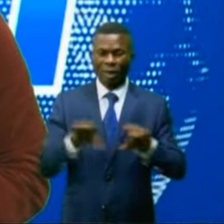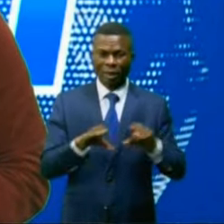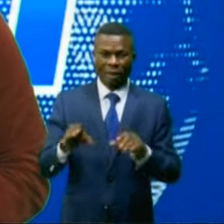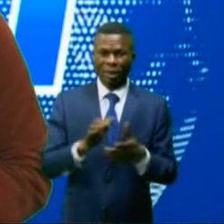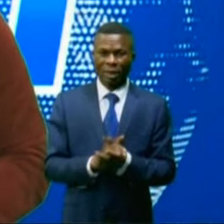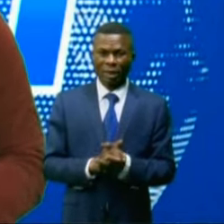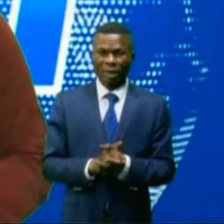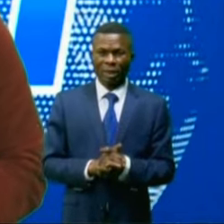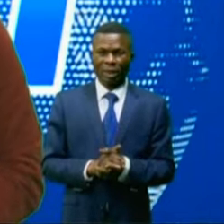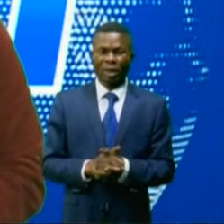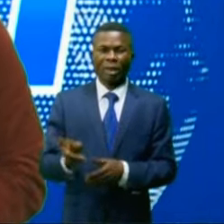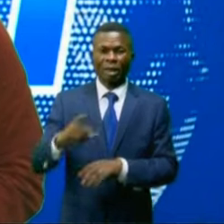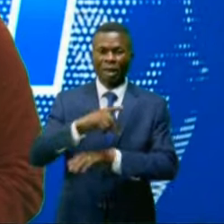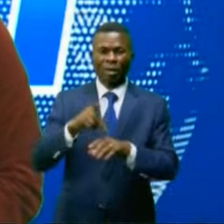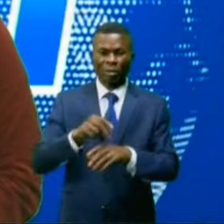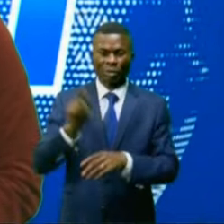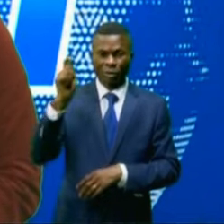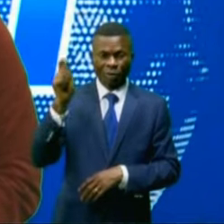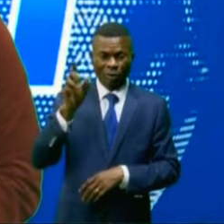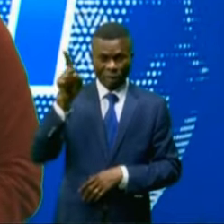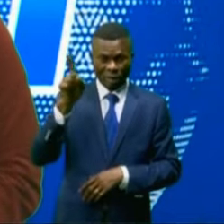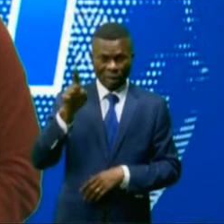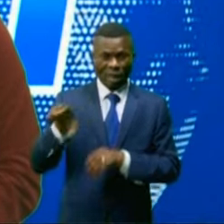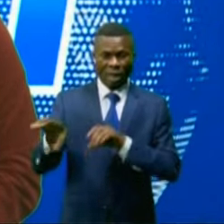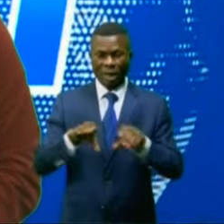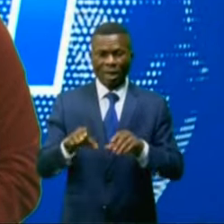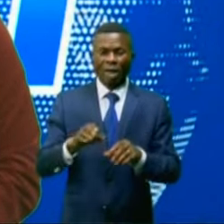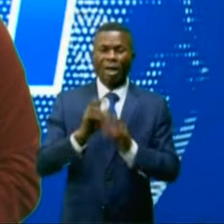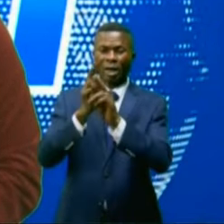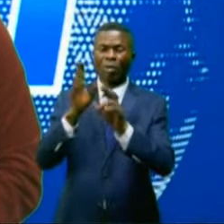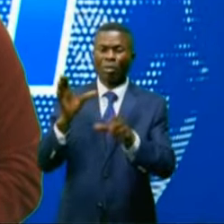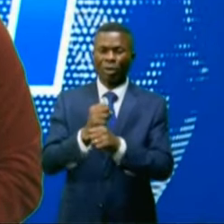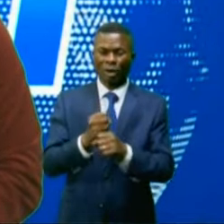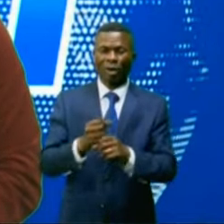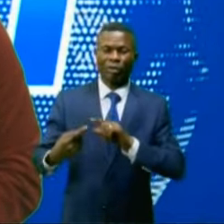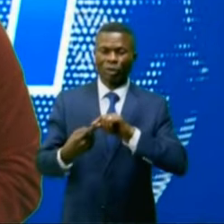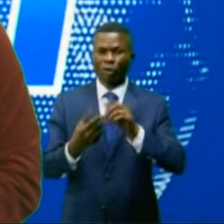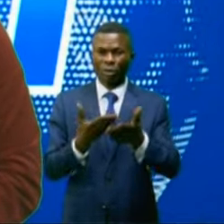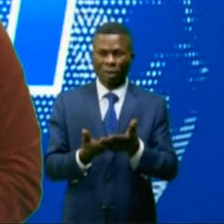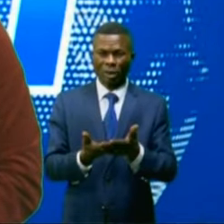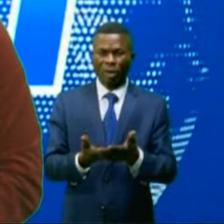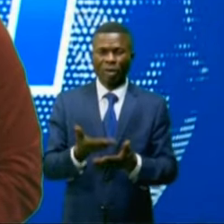la province de la Tchopo, à Kisangani, pour un briefing spécial.